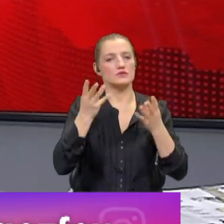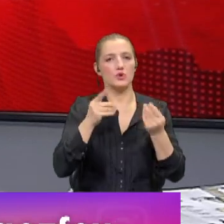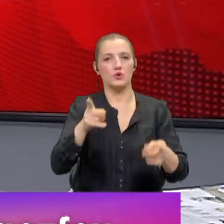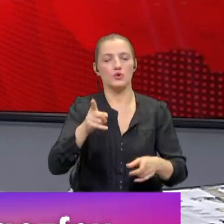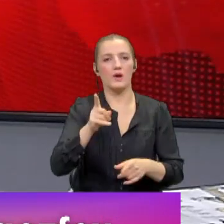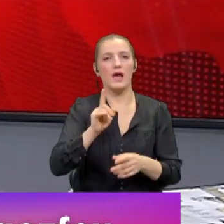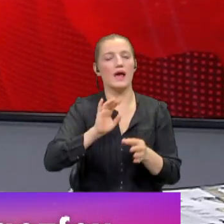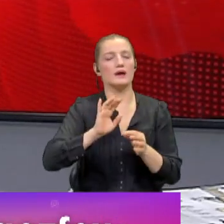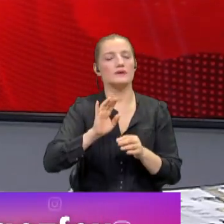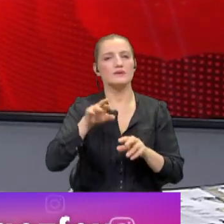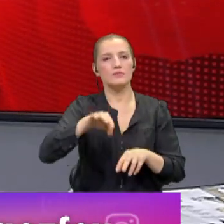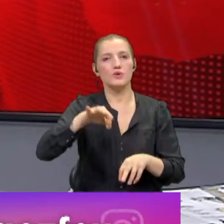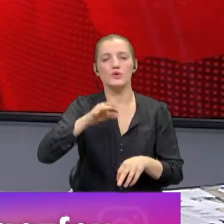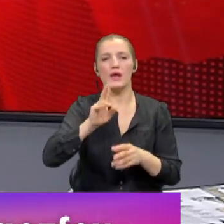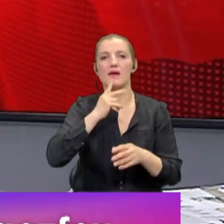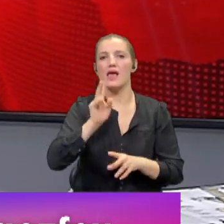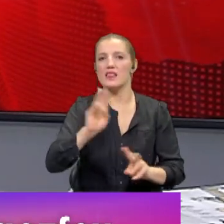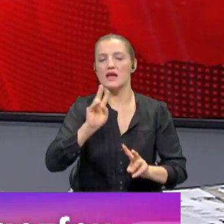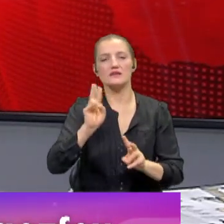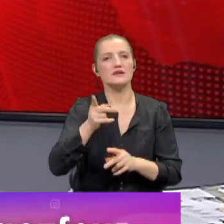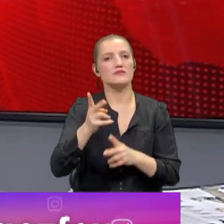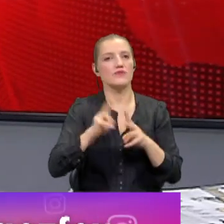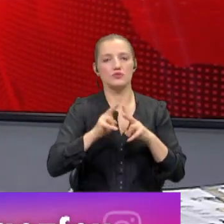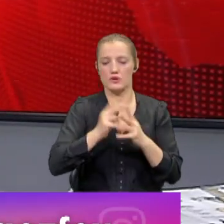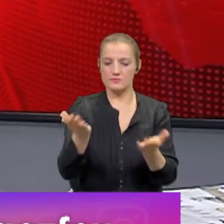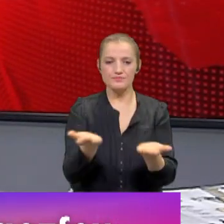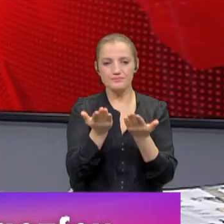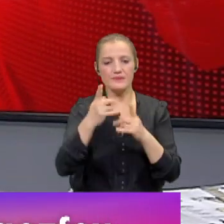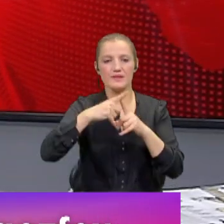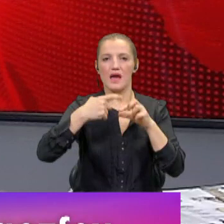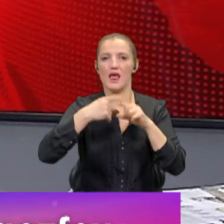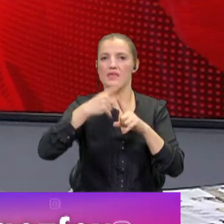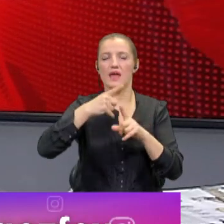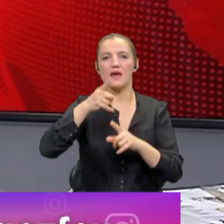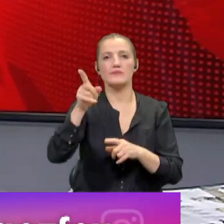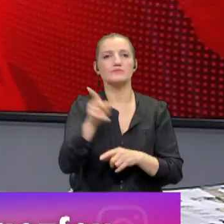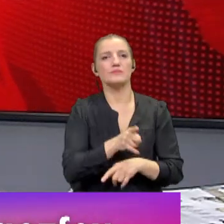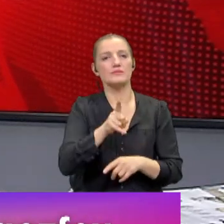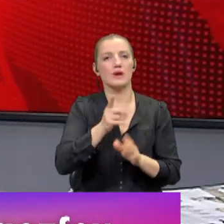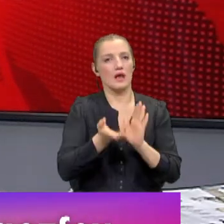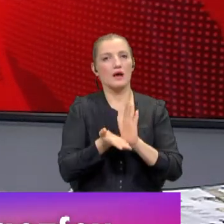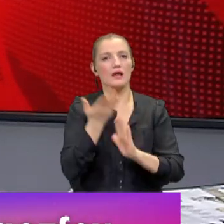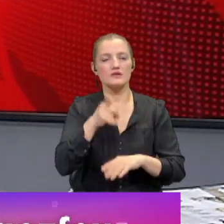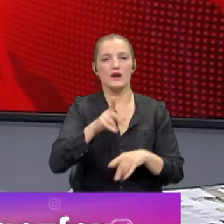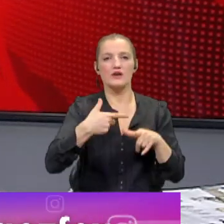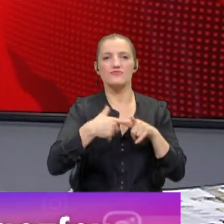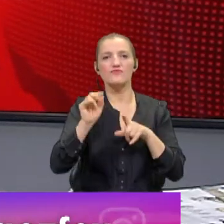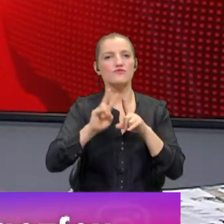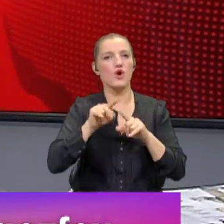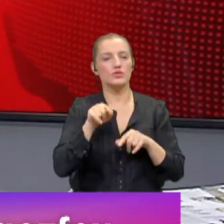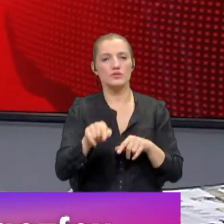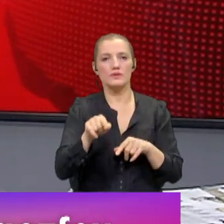in açıklamaları var Bugün bir elektrik faturalarına bakalım Hani TRT Payı kalkacak sonra yine ne fon